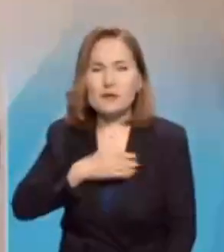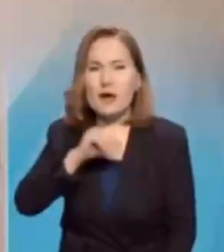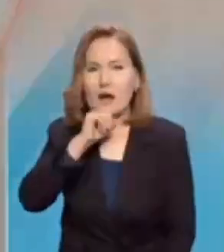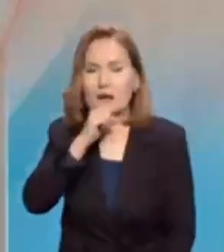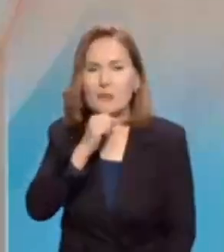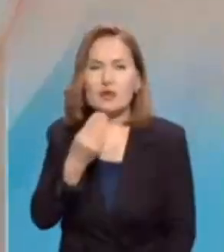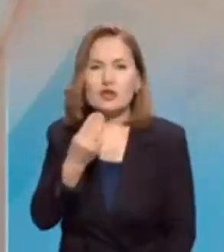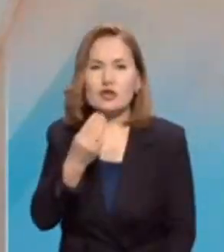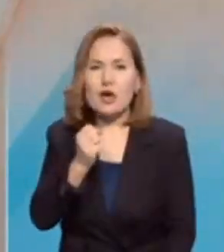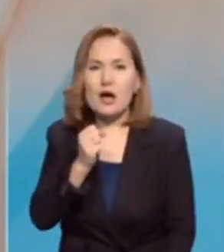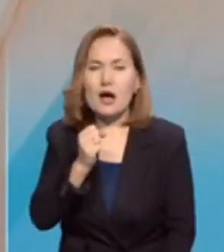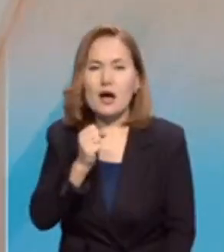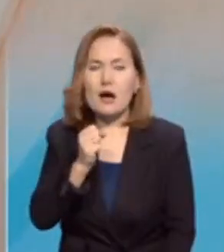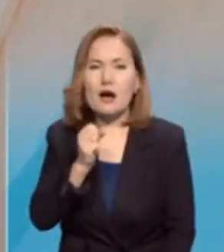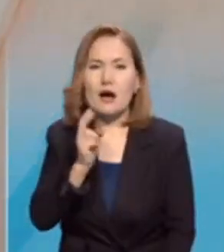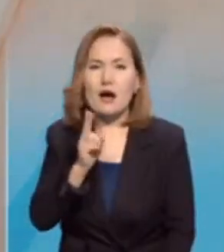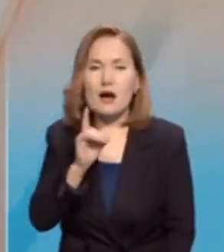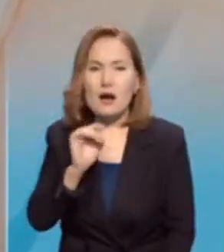жаттап